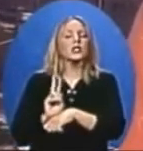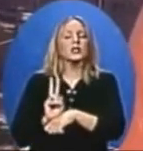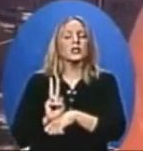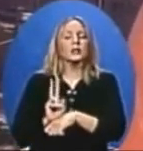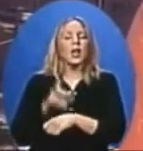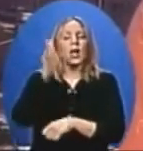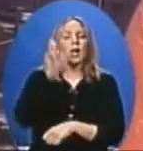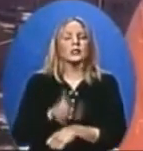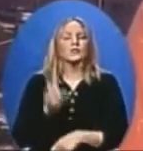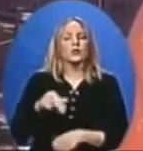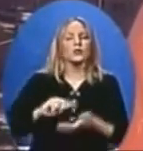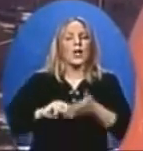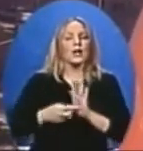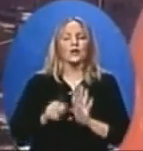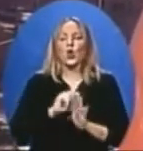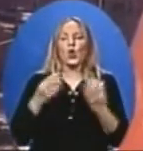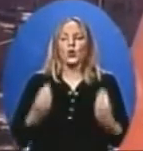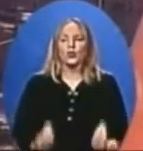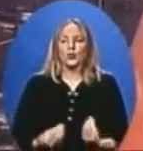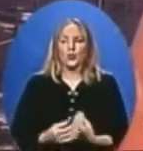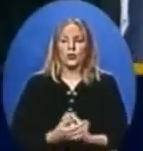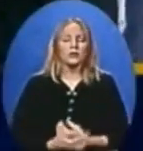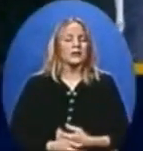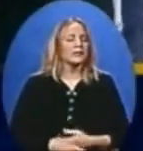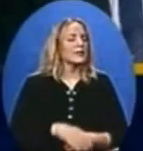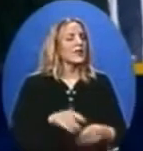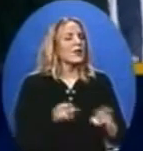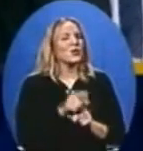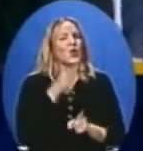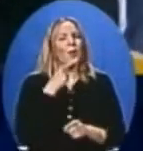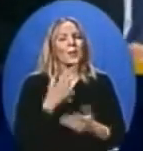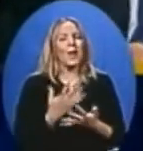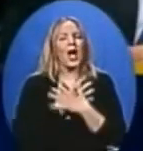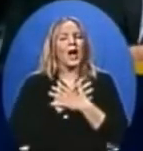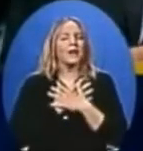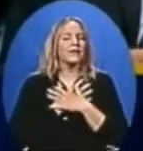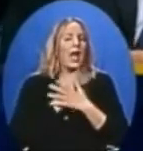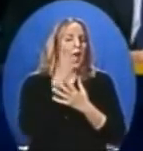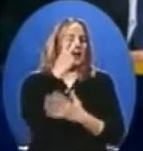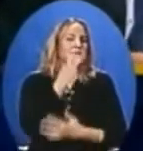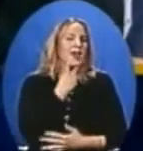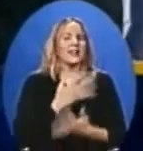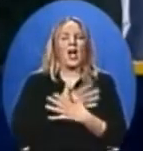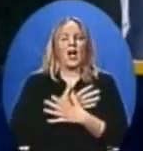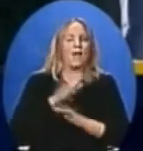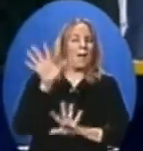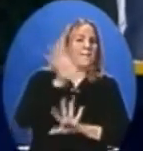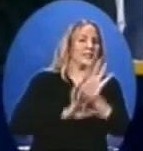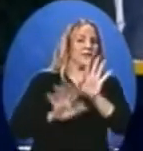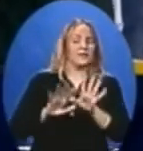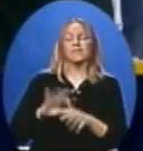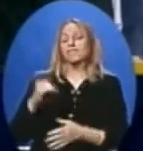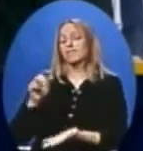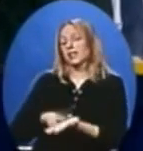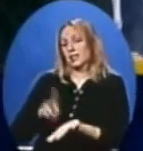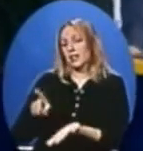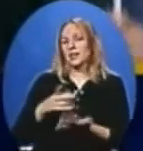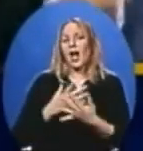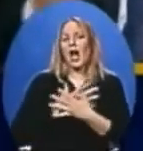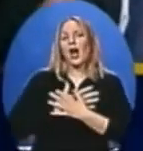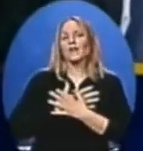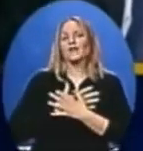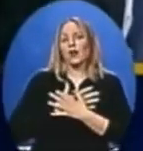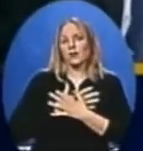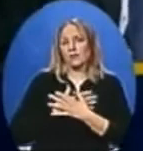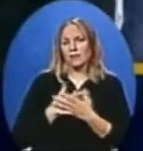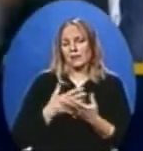בוא נגיד אנשים שיש להם כוונות לא טובות כלפי. זה מה שאומרים שהאהבה מסנברת, שהאהבה עיוורת. במידה מסוימת כן, במידה מסוימת האהבה מסנברת. זאת אומרת מי